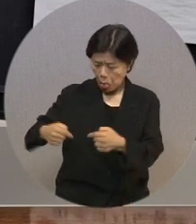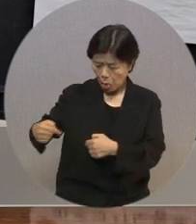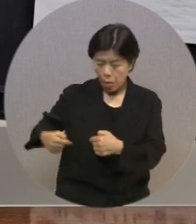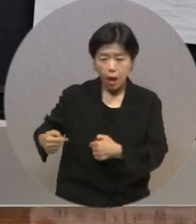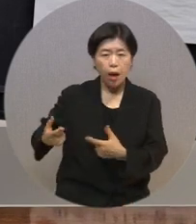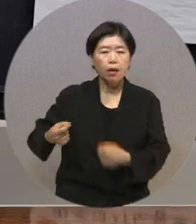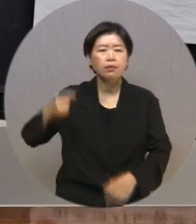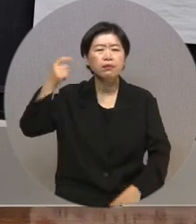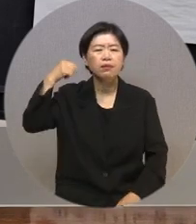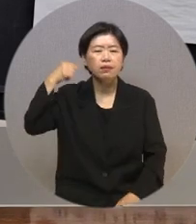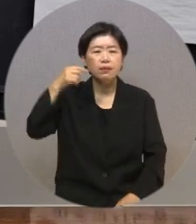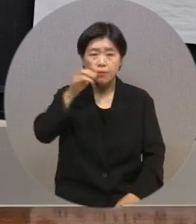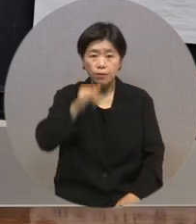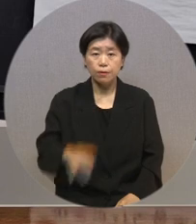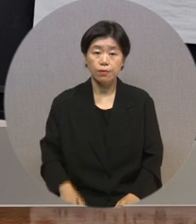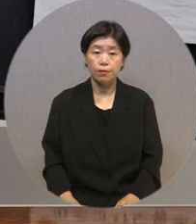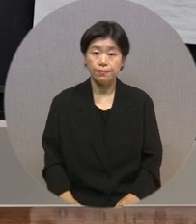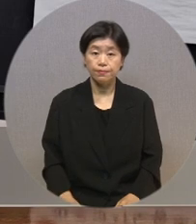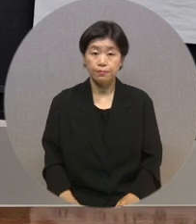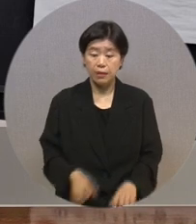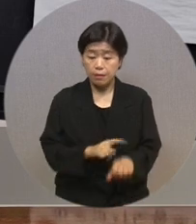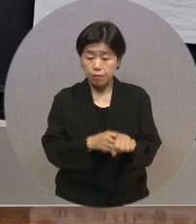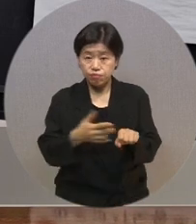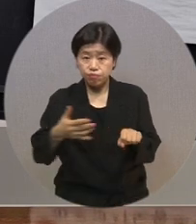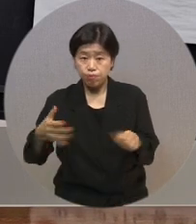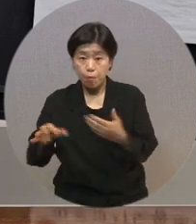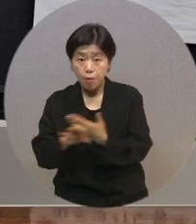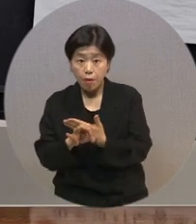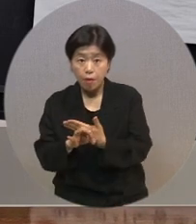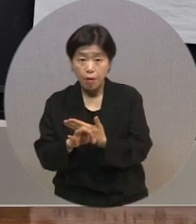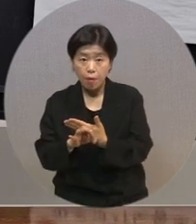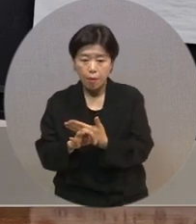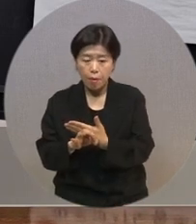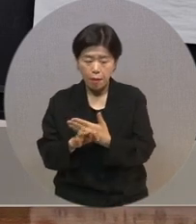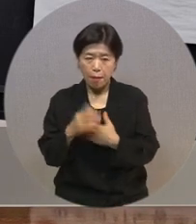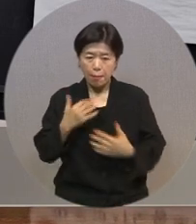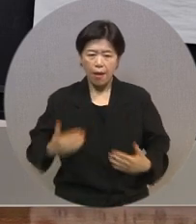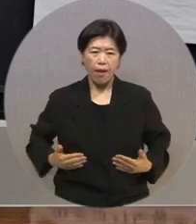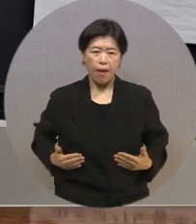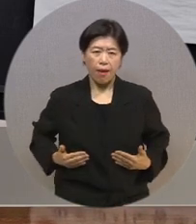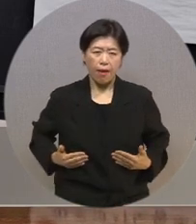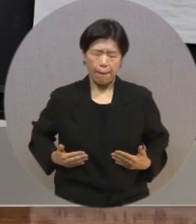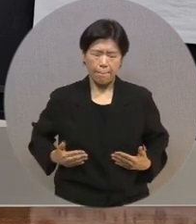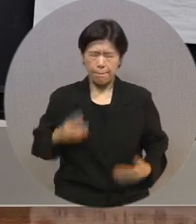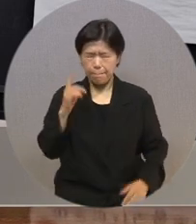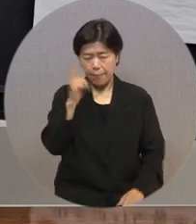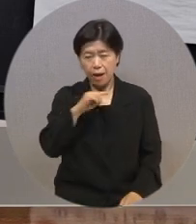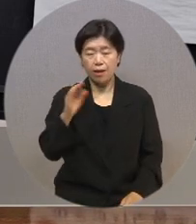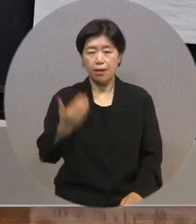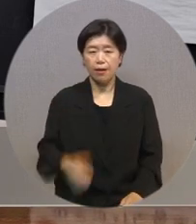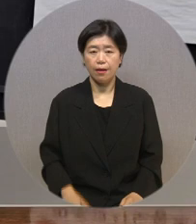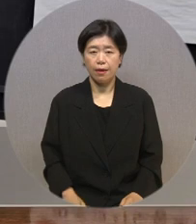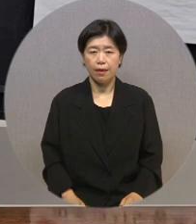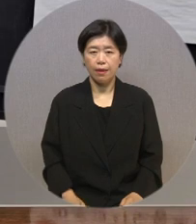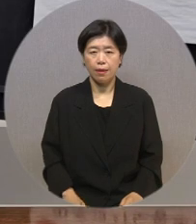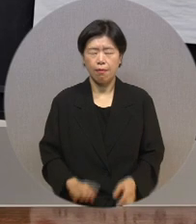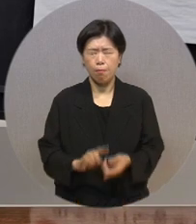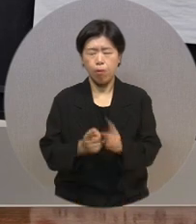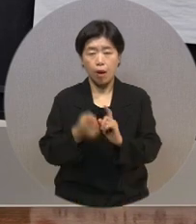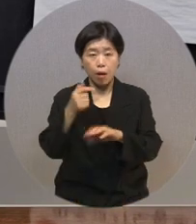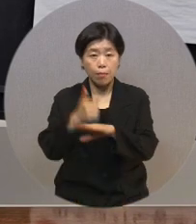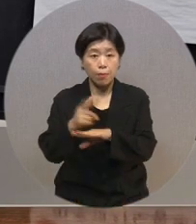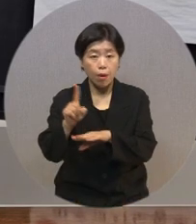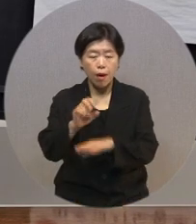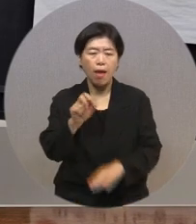조각처럼 박혀서 이게 실이 흘러가면 굉장히 폐에 좋지 않은 영향을 미쳐서 폐암으로 발견된다